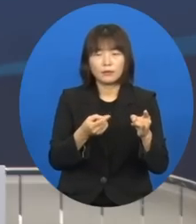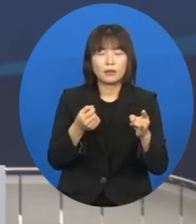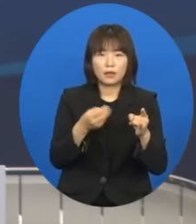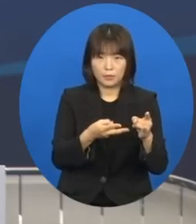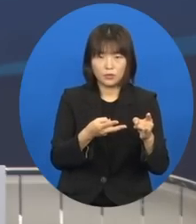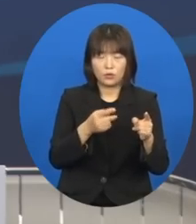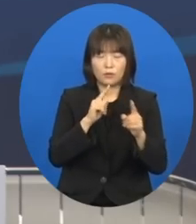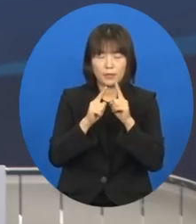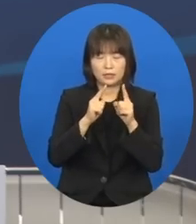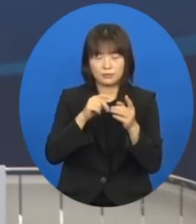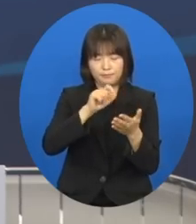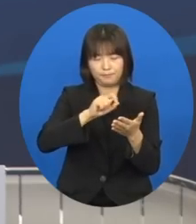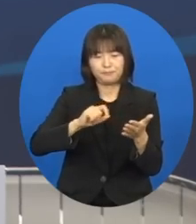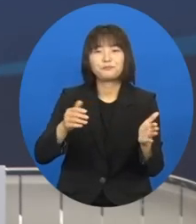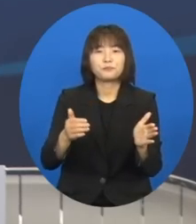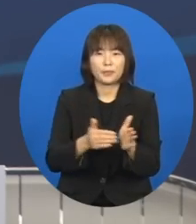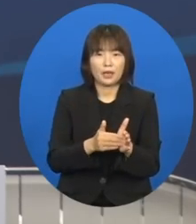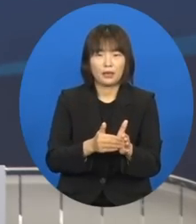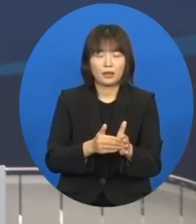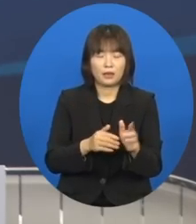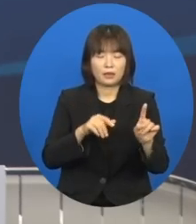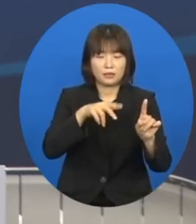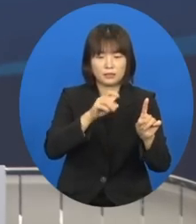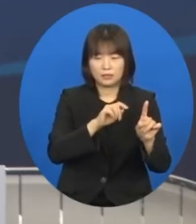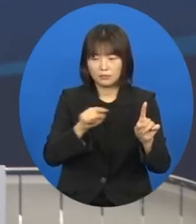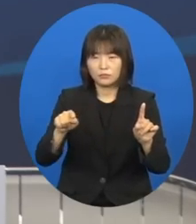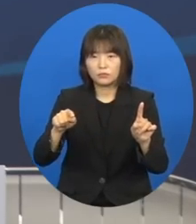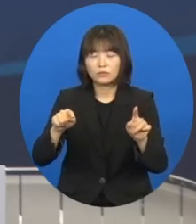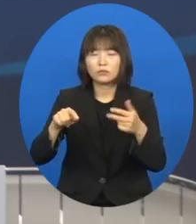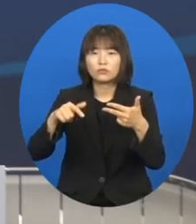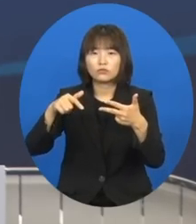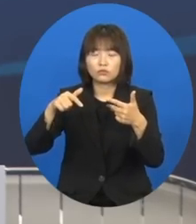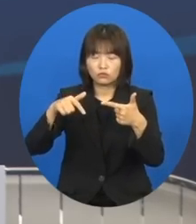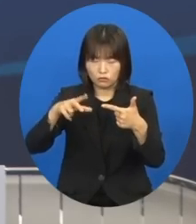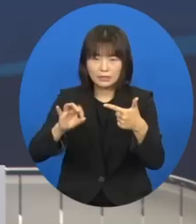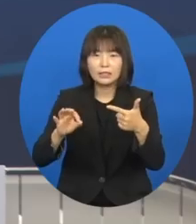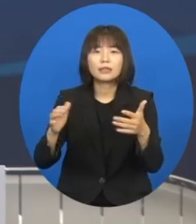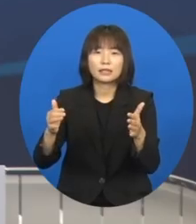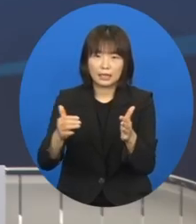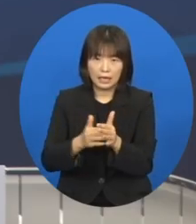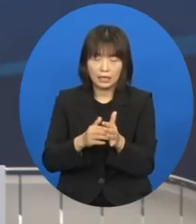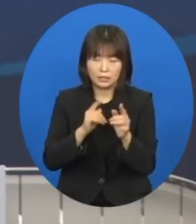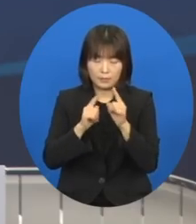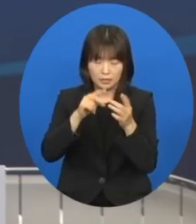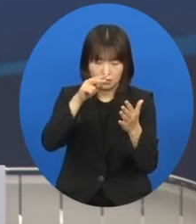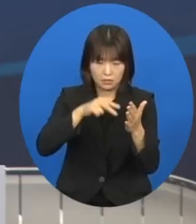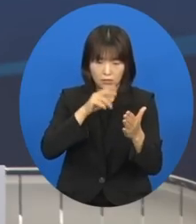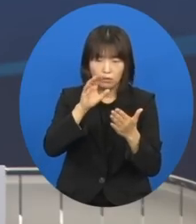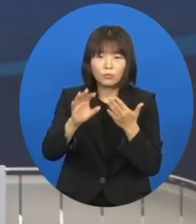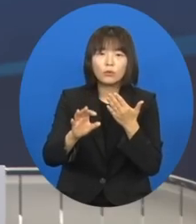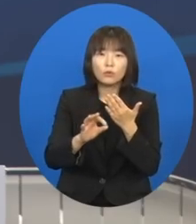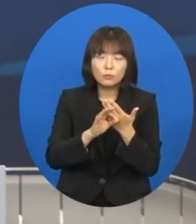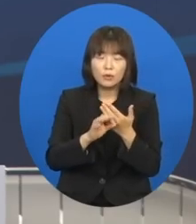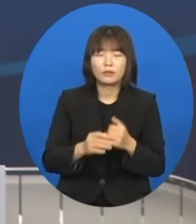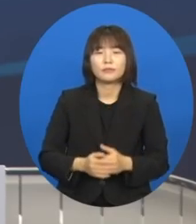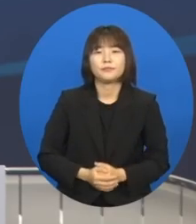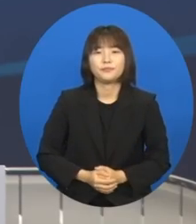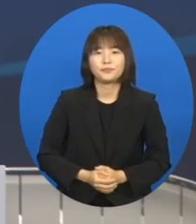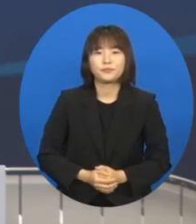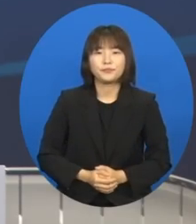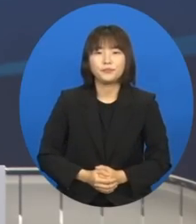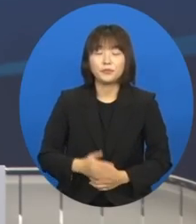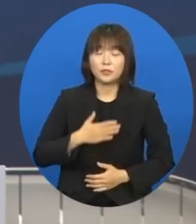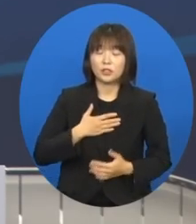썼습니다. 1장에서 6장까지 그 말씀을 가만히 보면 제가 에베소서 말씀 저같이